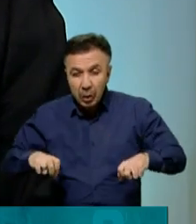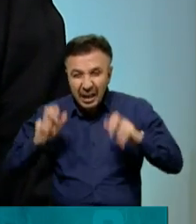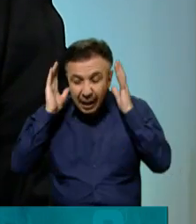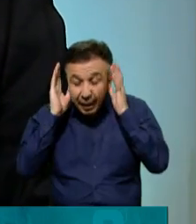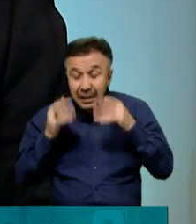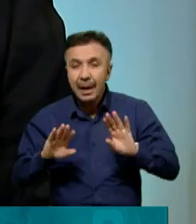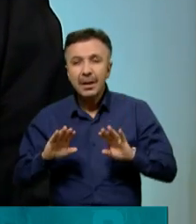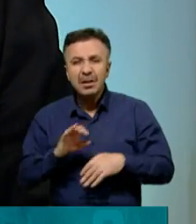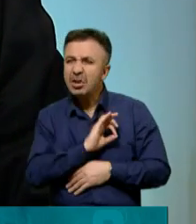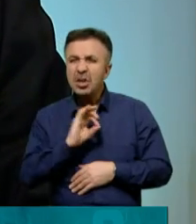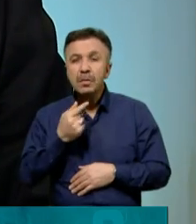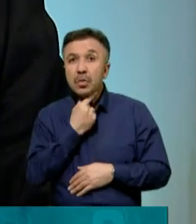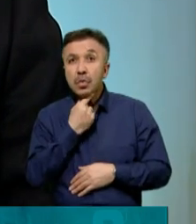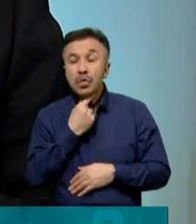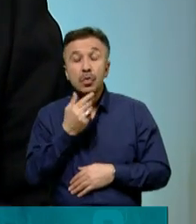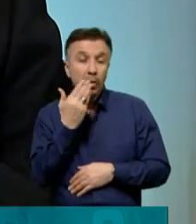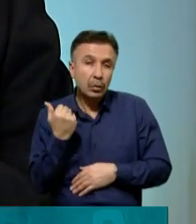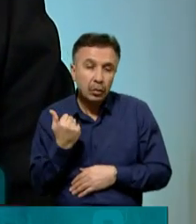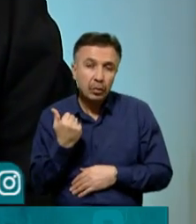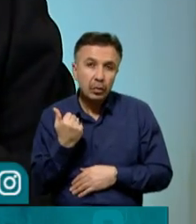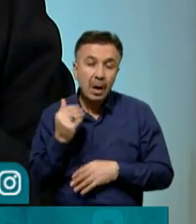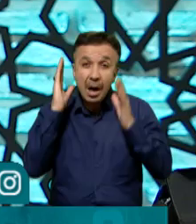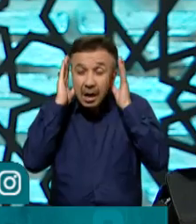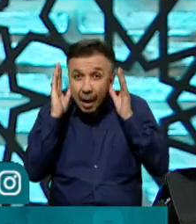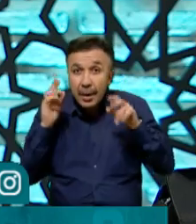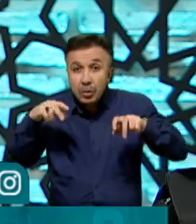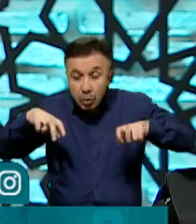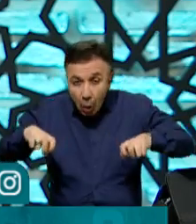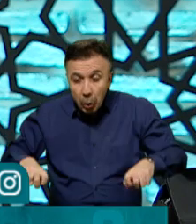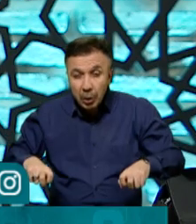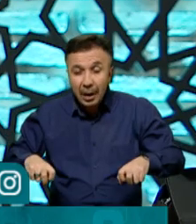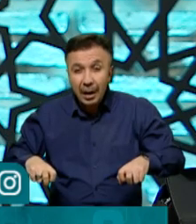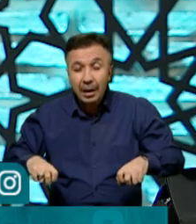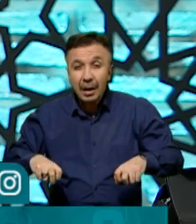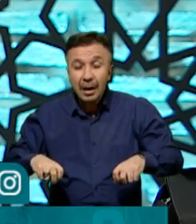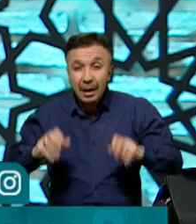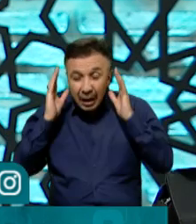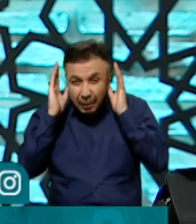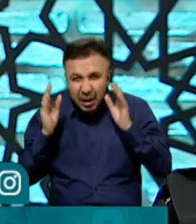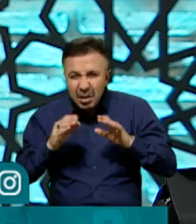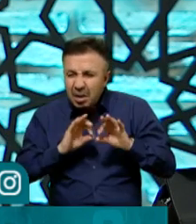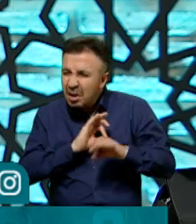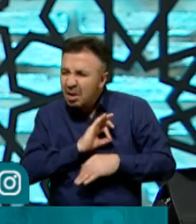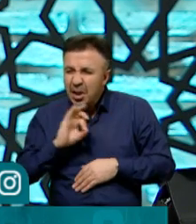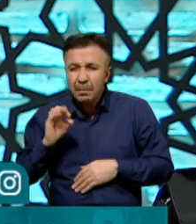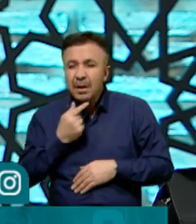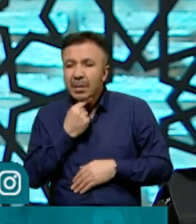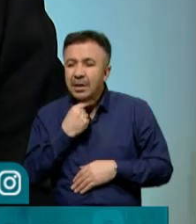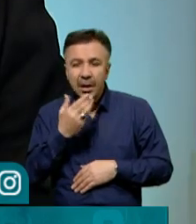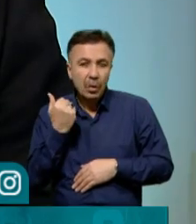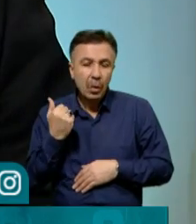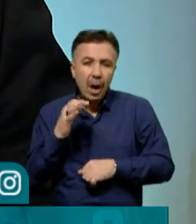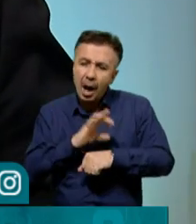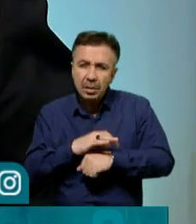Yok. Hiçbir mazereti yoktur. Namazın oturarak kılmasını gerektiren hiçbir mazereti yoktur. Ne hastalık vardır, ne düşman vardır,